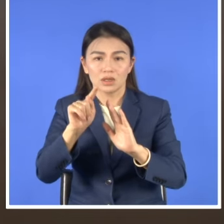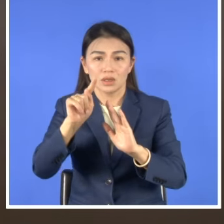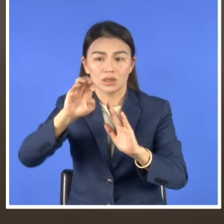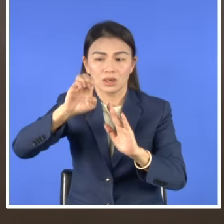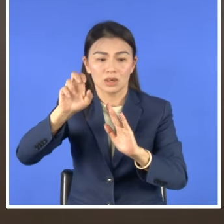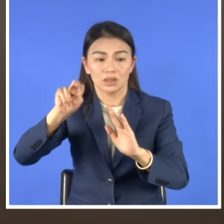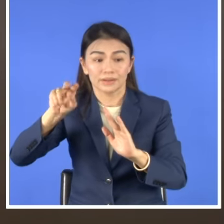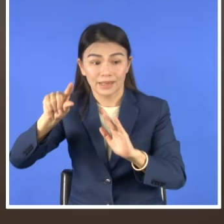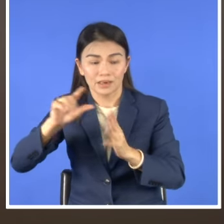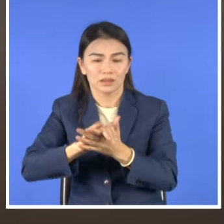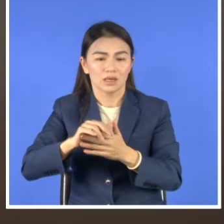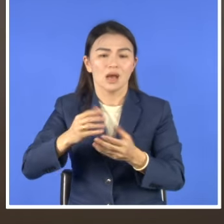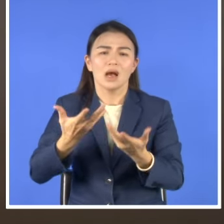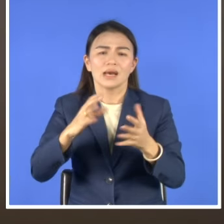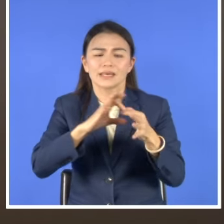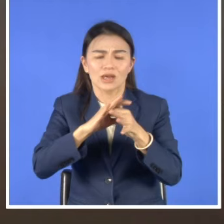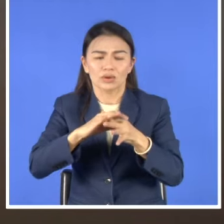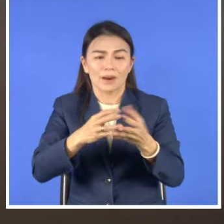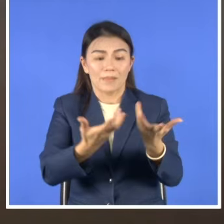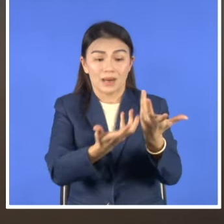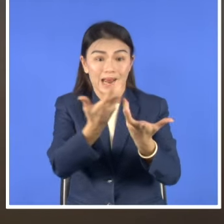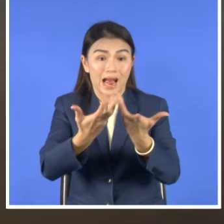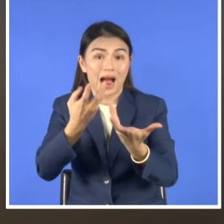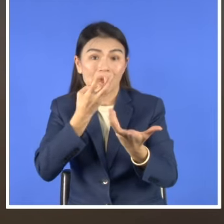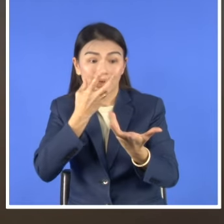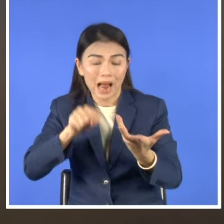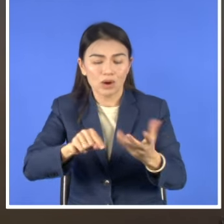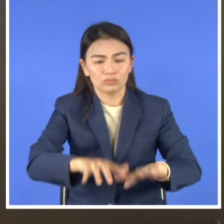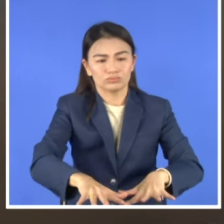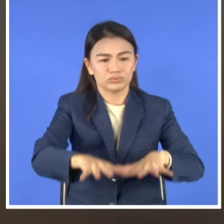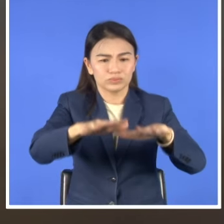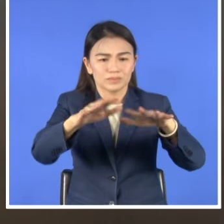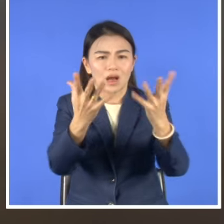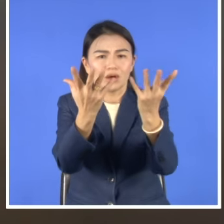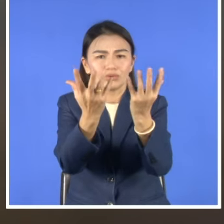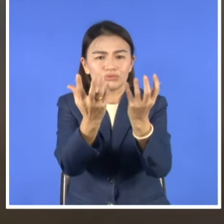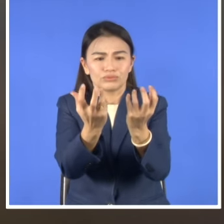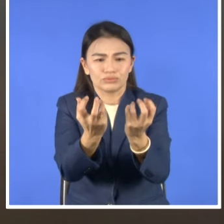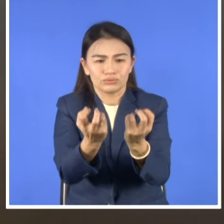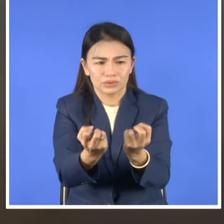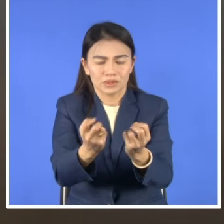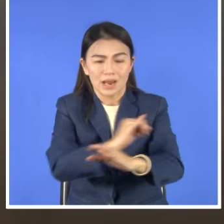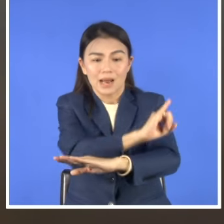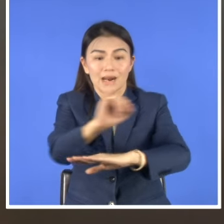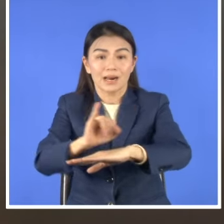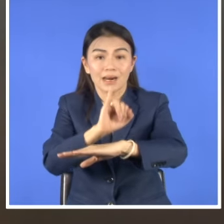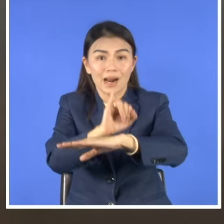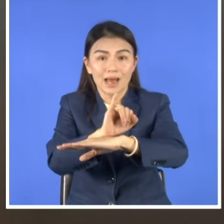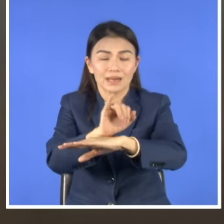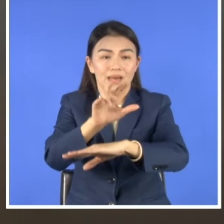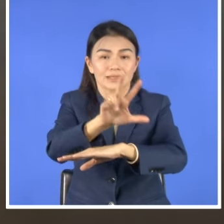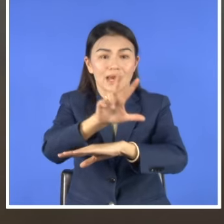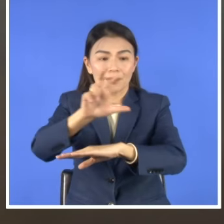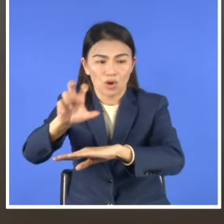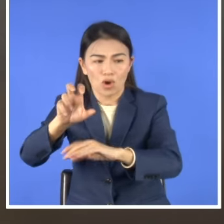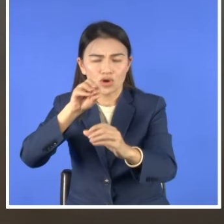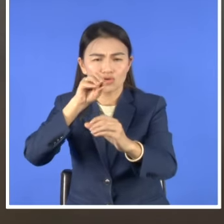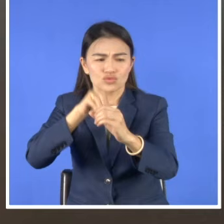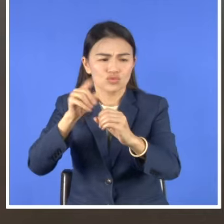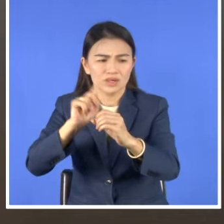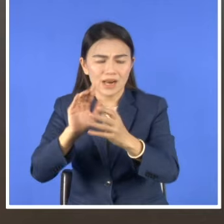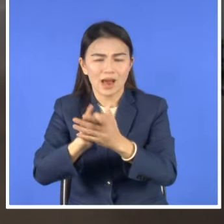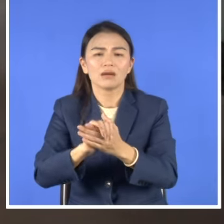ท่วมหมู่บ้านได้รับความเสียหายนาข้าวเนี่ยเน่าตายหมดไม่เหลือครับประมาณสัก 300กว่าไร่อยู่ที่บ้านท่าหลวงเนี่ยรวม